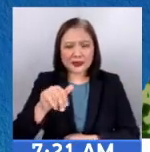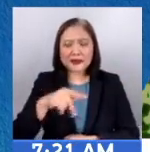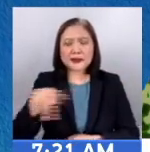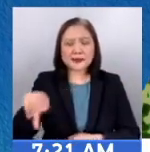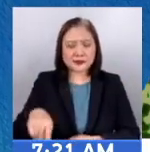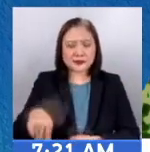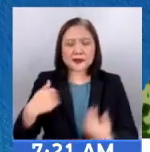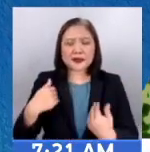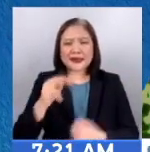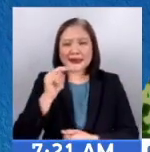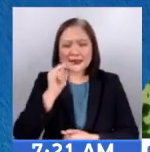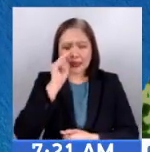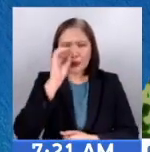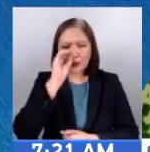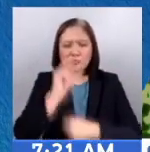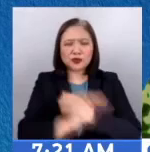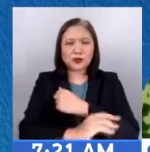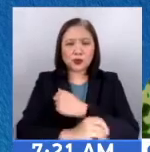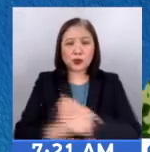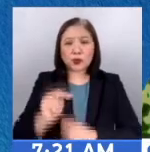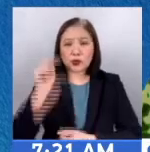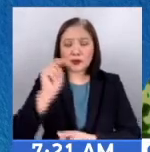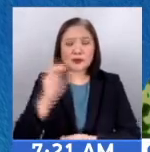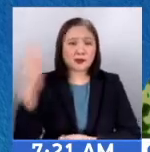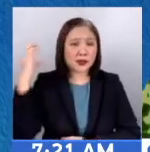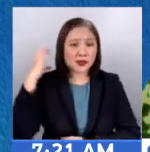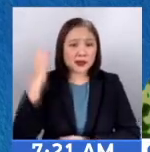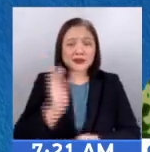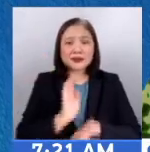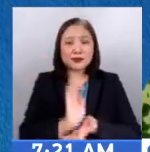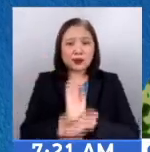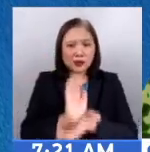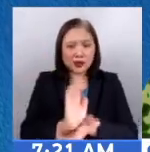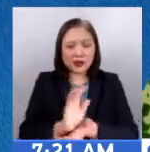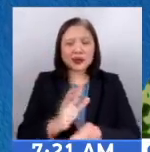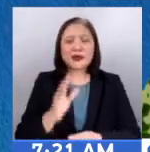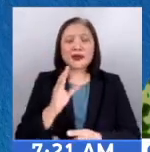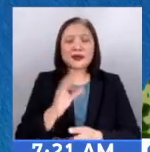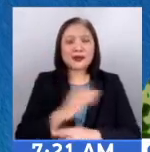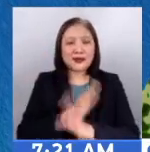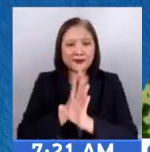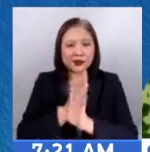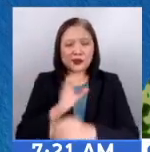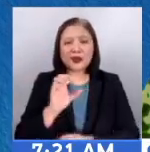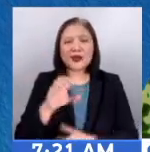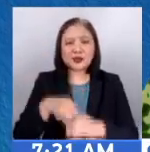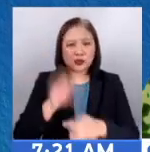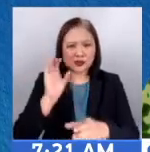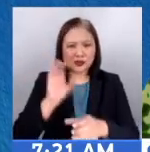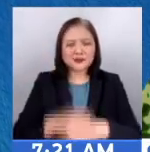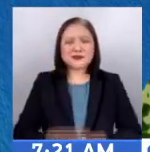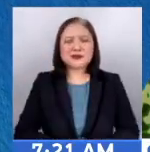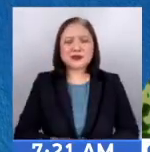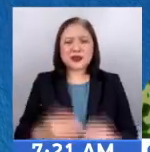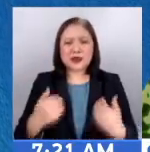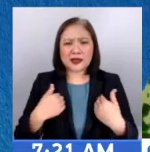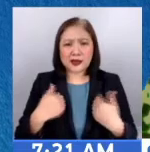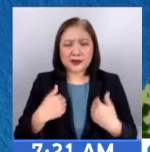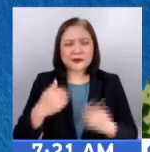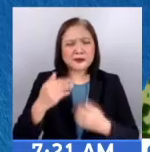Northern Mindanao, Zamboanga Peninsula, ilang bahagi ng Davao Region at dyan sa may Soccsergen. Mga hanggang katamtamang ulan, yung mga